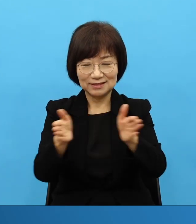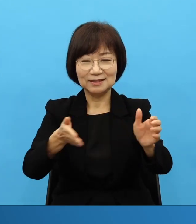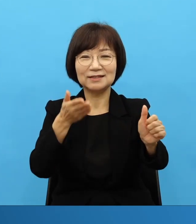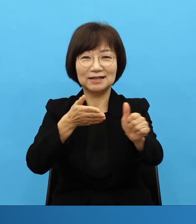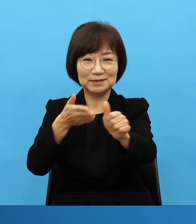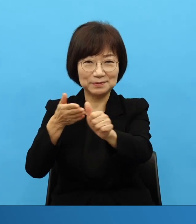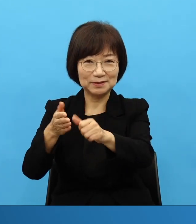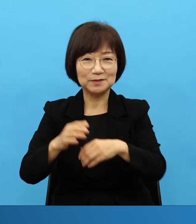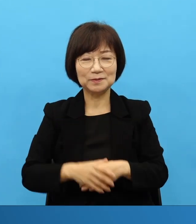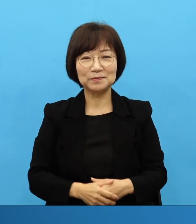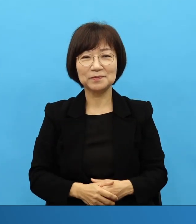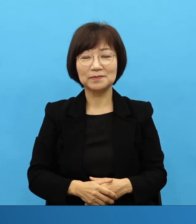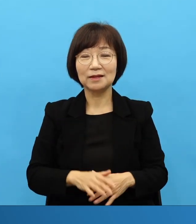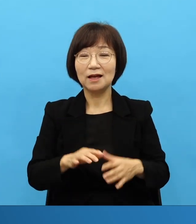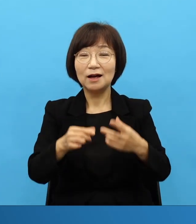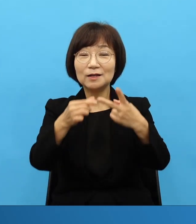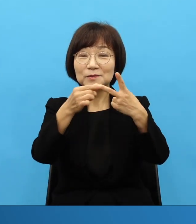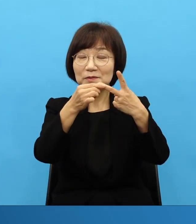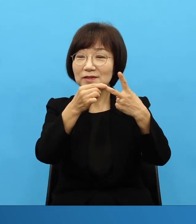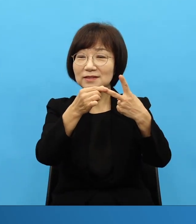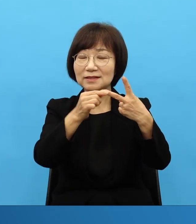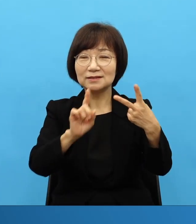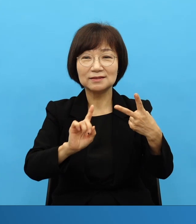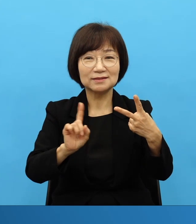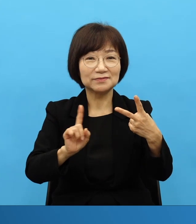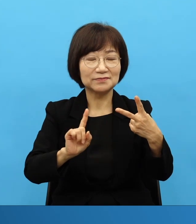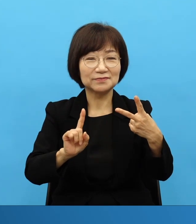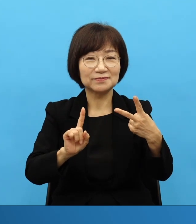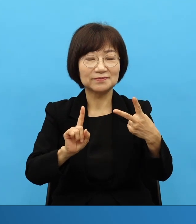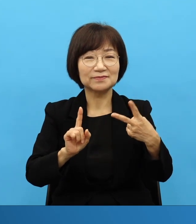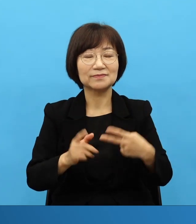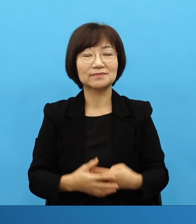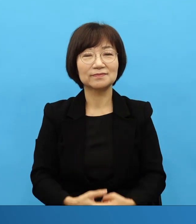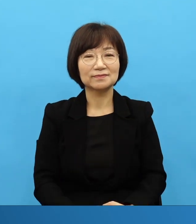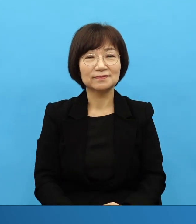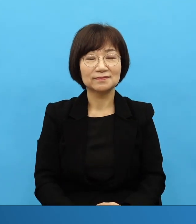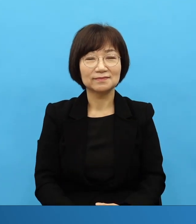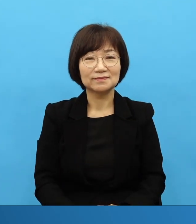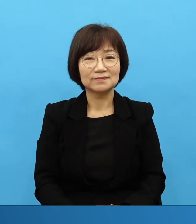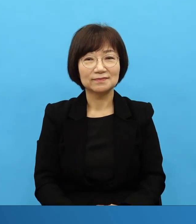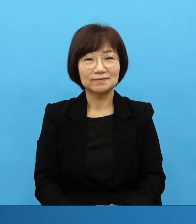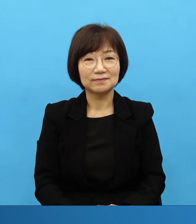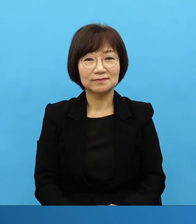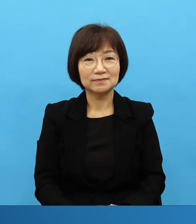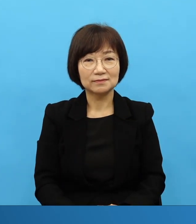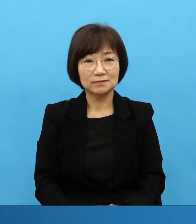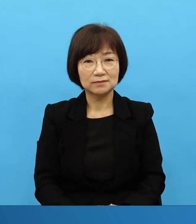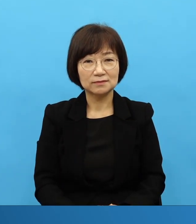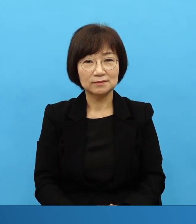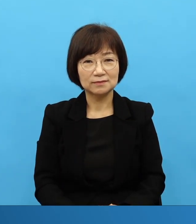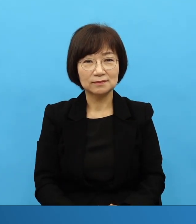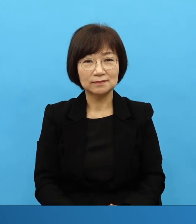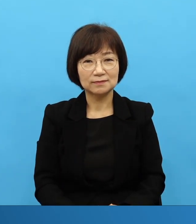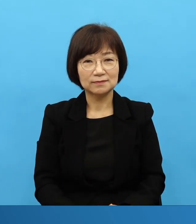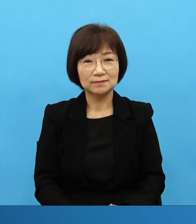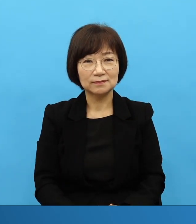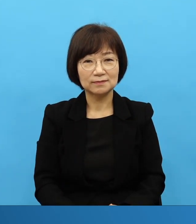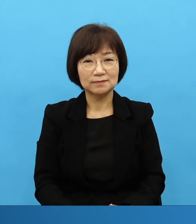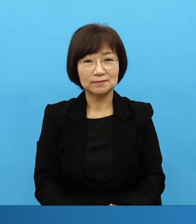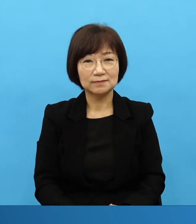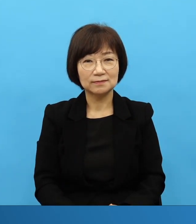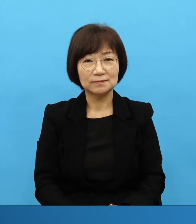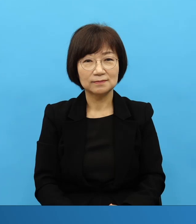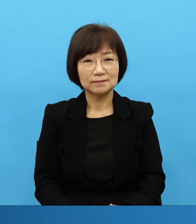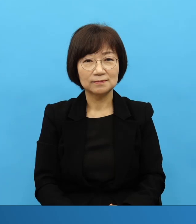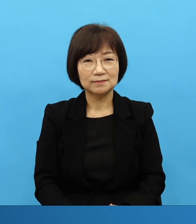언약만 잡으면 되니까 두 번째 뭡니까? We don't really have a lot of time, so hold on to the covenant. Let's look at number 2. 숨은